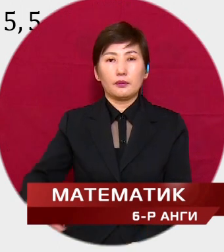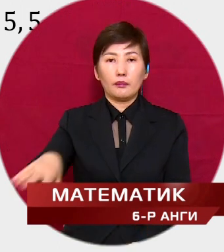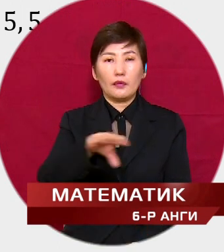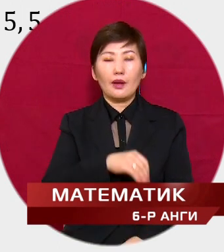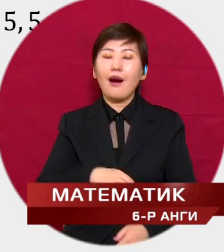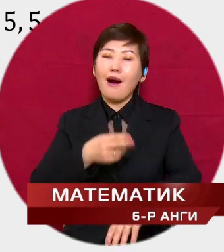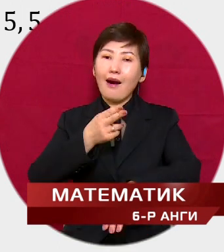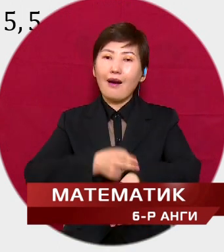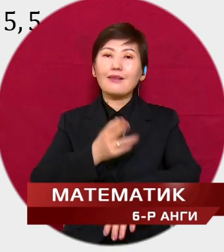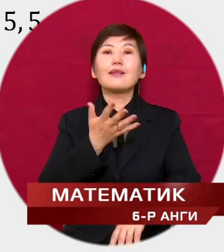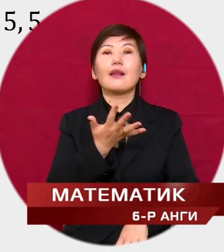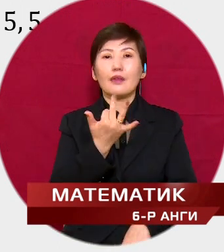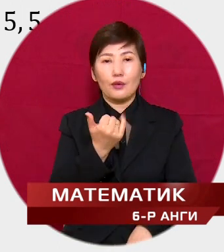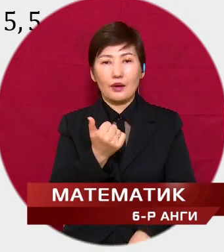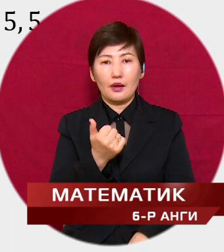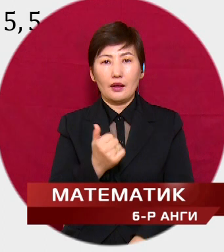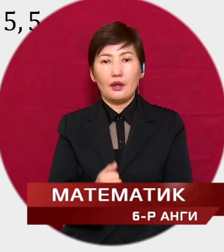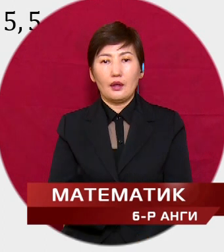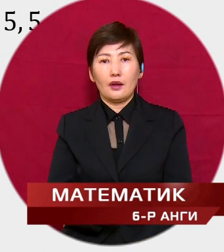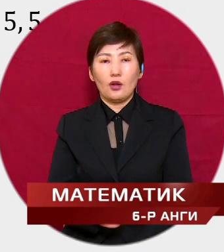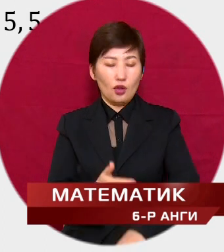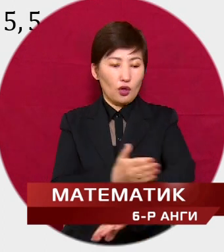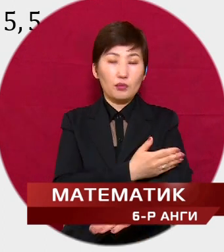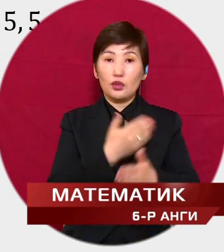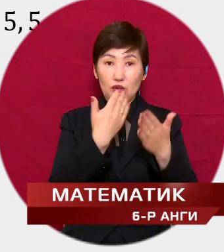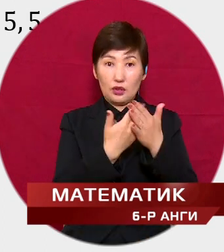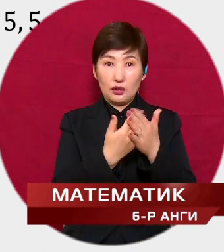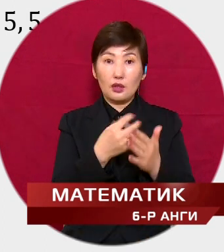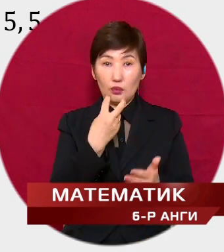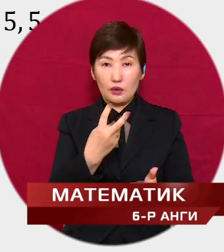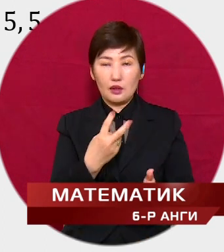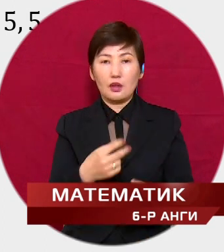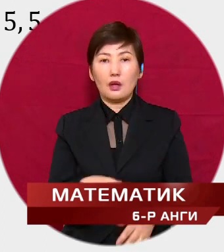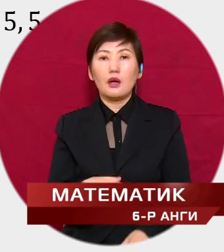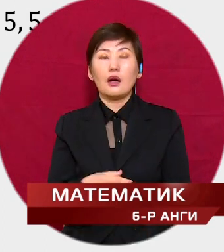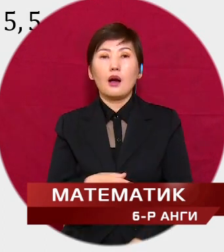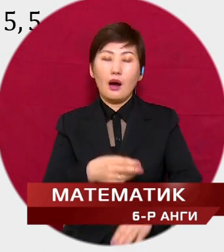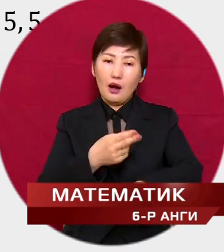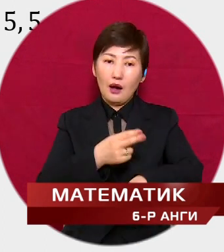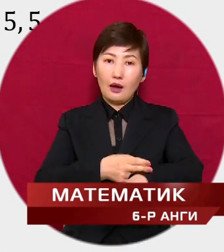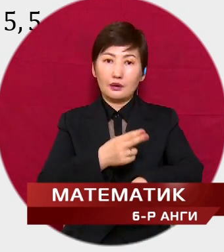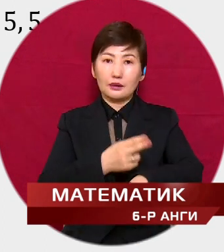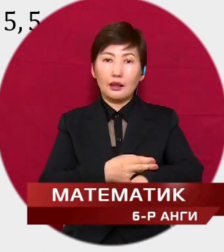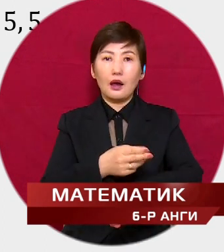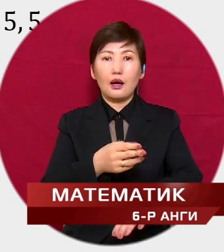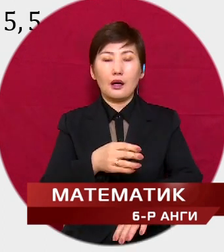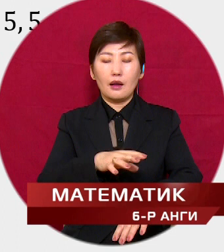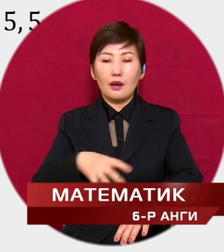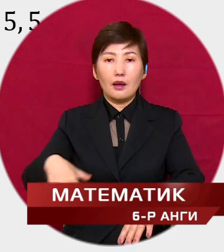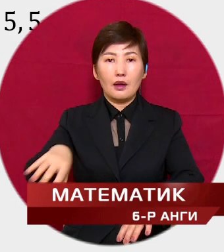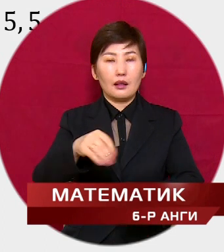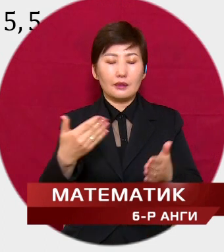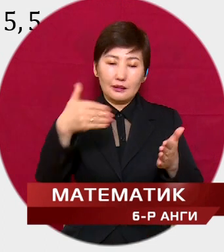харан дааныхаа тоог олно. За өмнөх жишээн өдр бид нар бас авч утсан учраас өмнөх харан даа нийт харан дааны тоог олохдоо